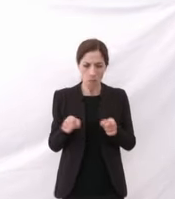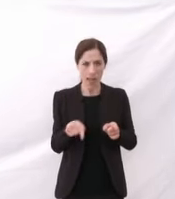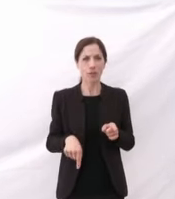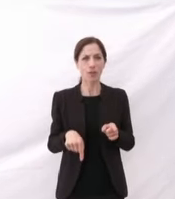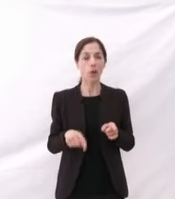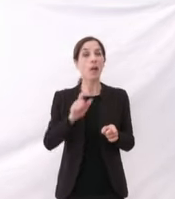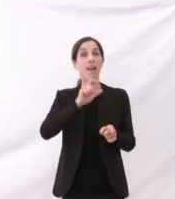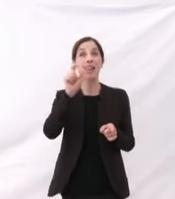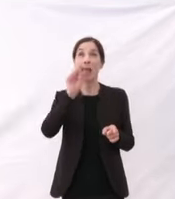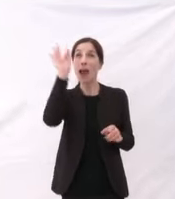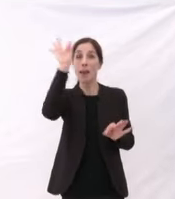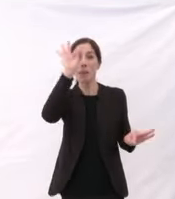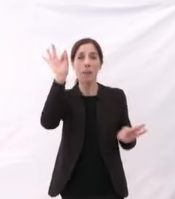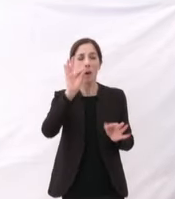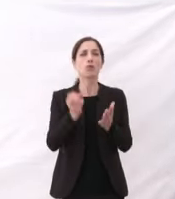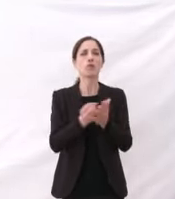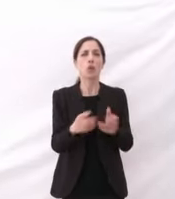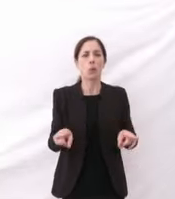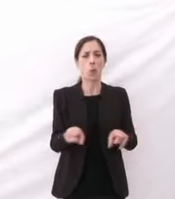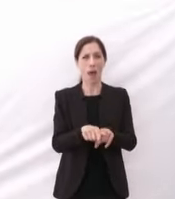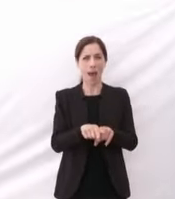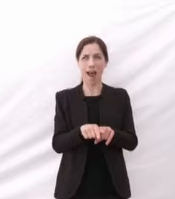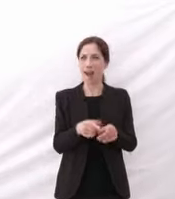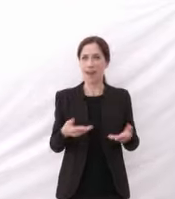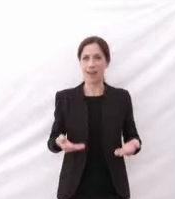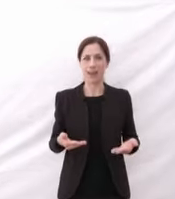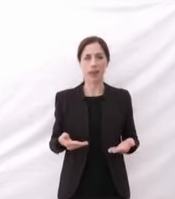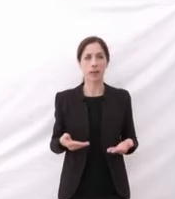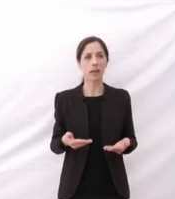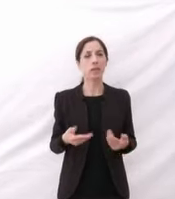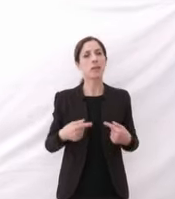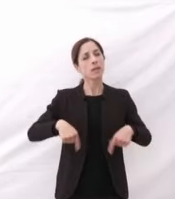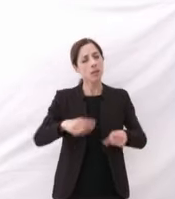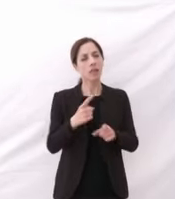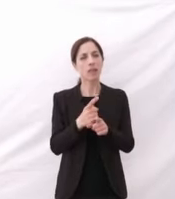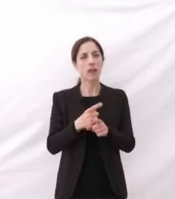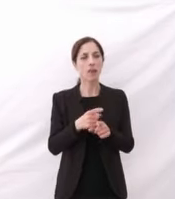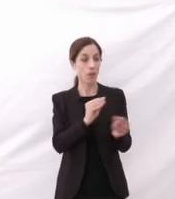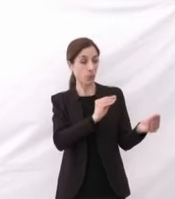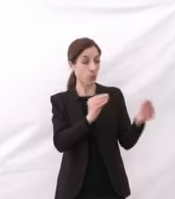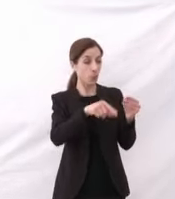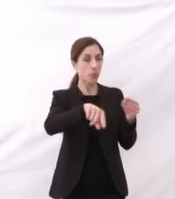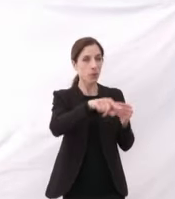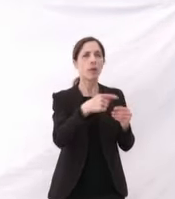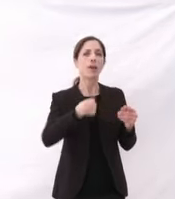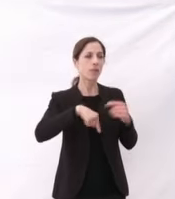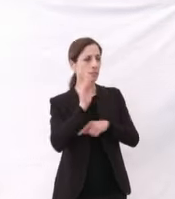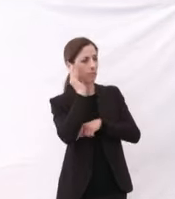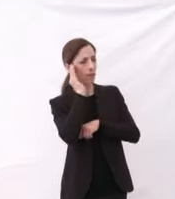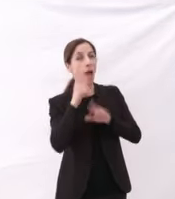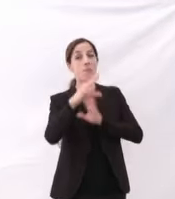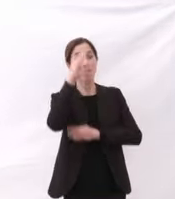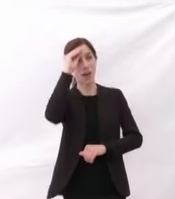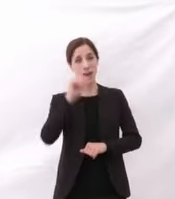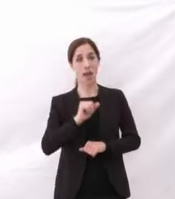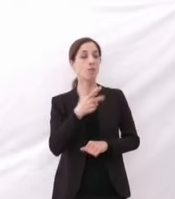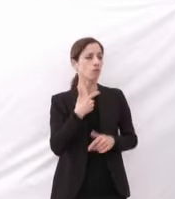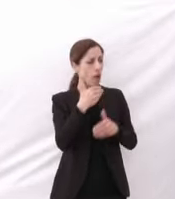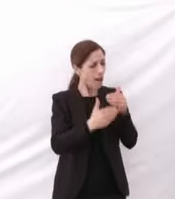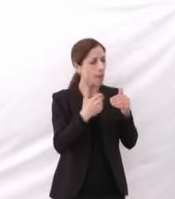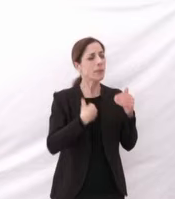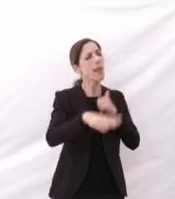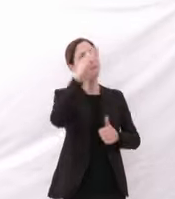cosa. Allora impariamo dai nostri ragazzi, anche dai loro limiti, dai loro errori, dalle loro